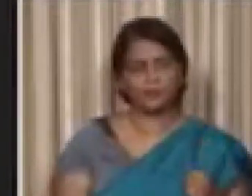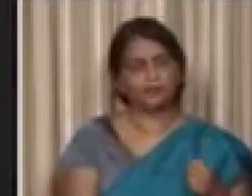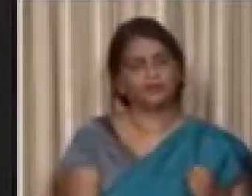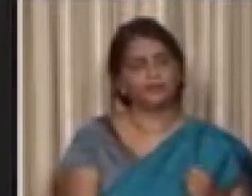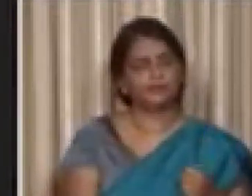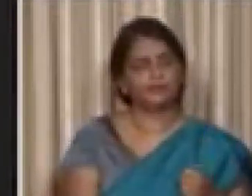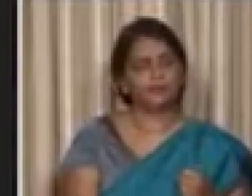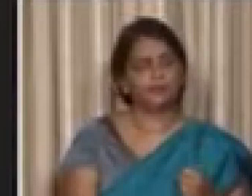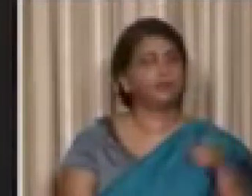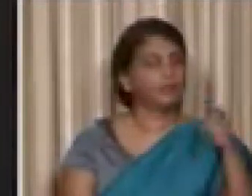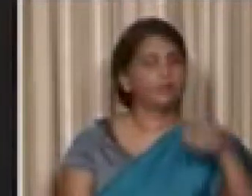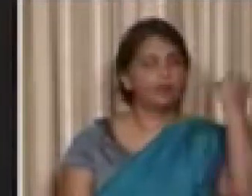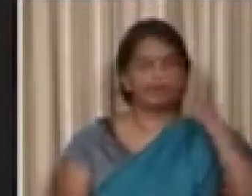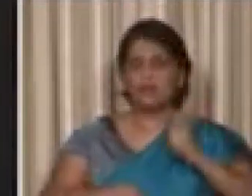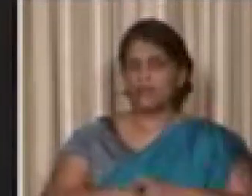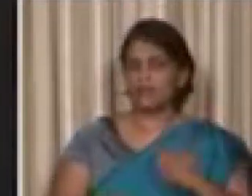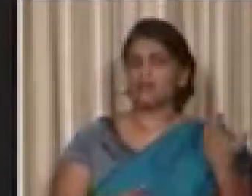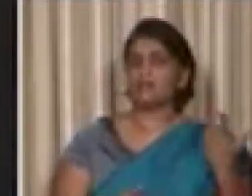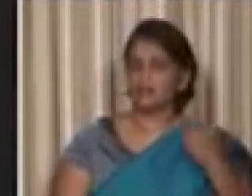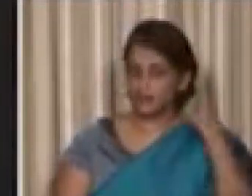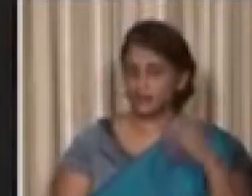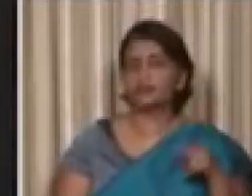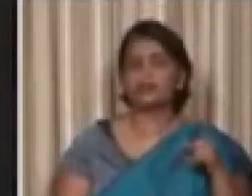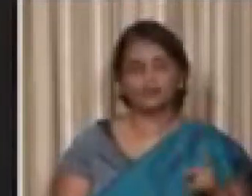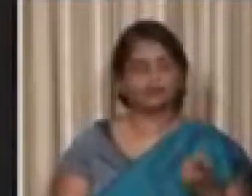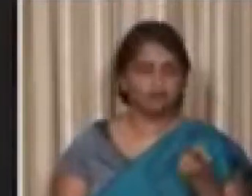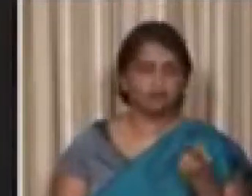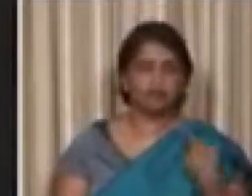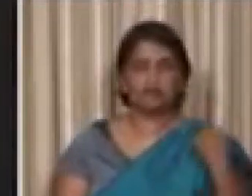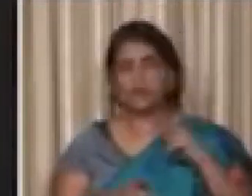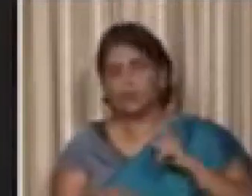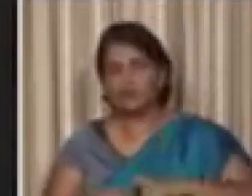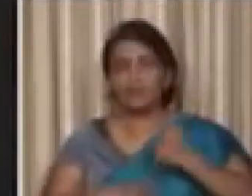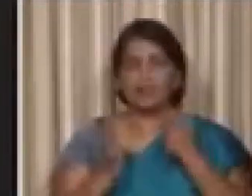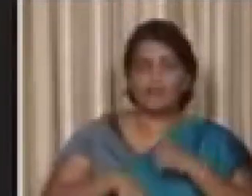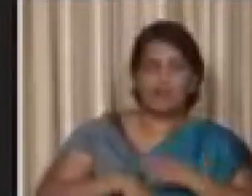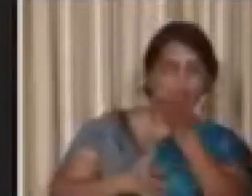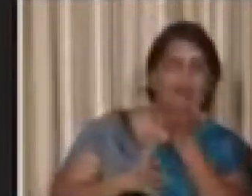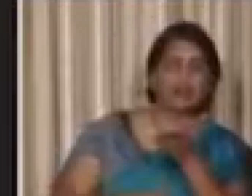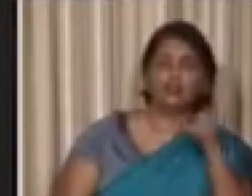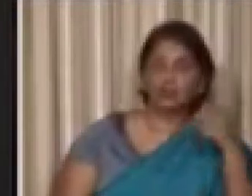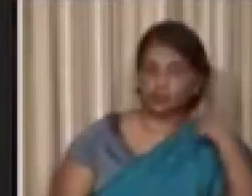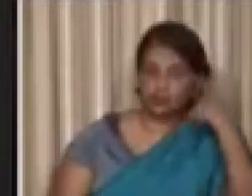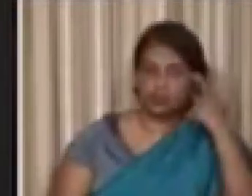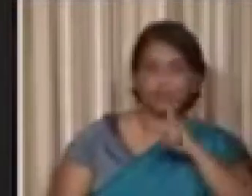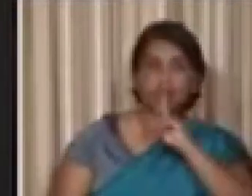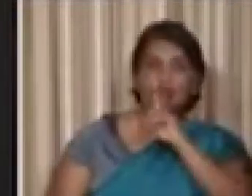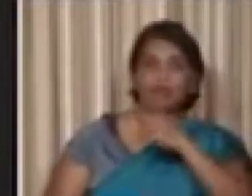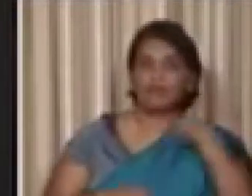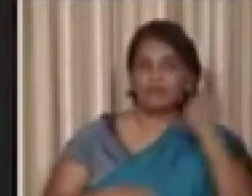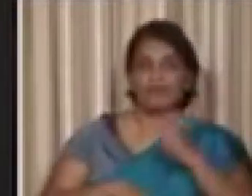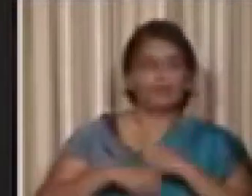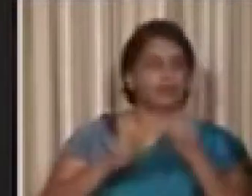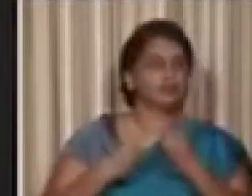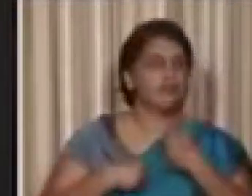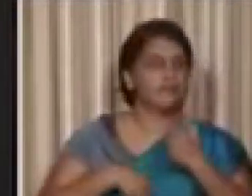සිද්ධ වෙනවා. මොකද ඒ අයට කතා කරන්න වෙලාවක් නැහැ. ඒ නිසා තමයි ඒ අයත් පැන පැන පොයින්ට් ඔෆ් ඕඩර් ඉල්ලන්නේ. මොකද ඒ අය දන්නේ ඒ අයට කතා කරන්න වෙන්නේ නැහැ. කතාවල්